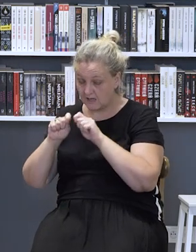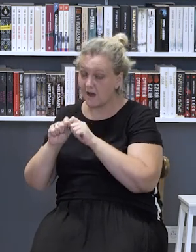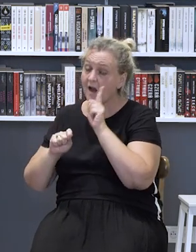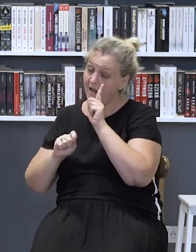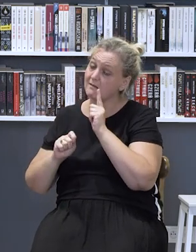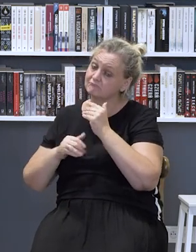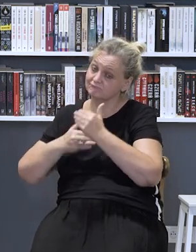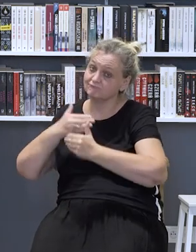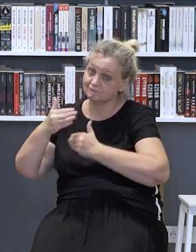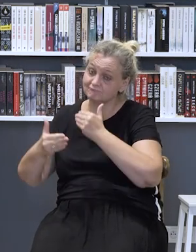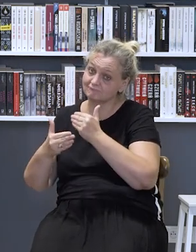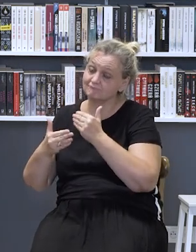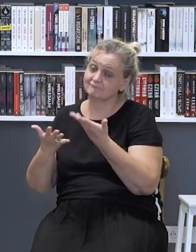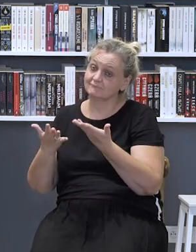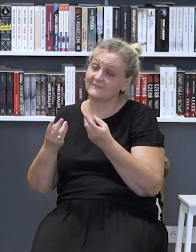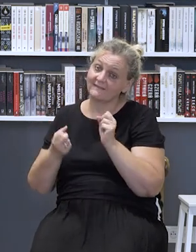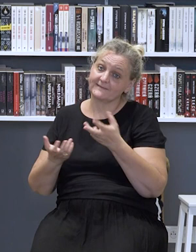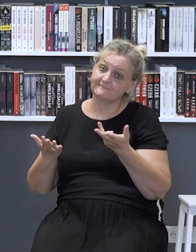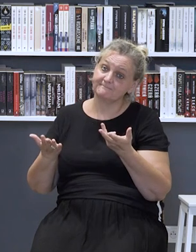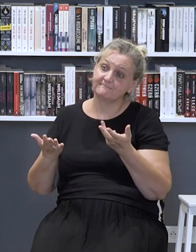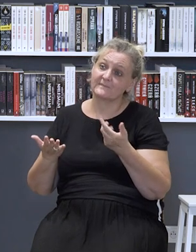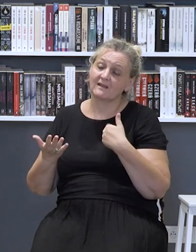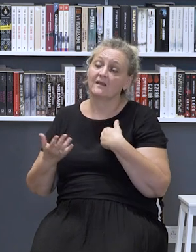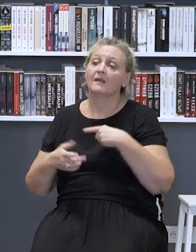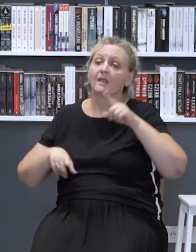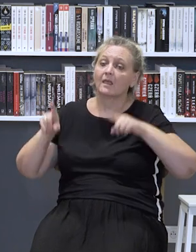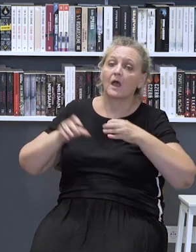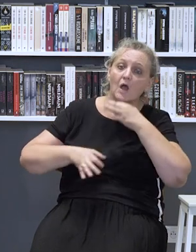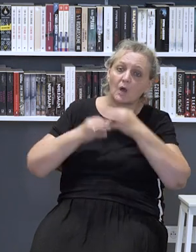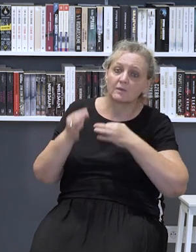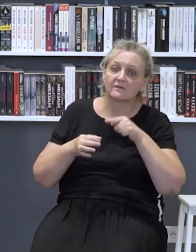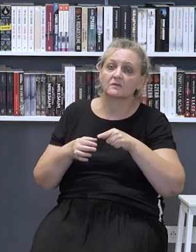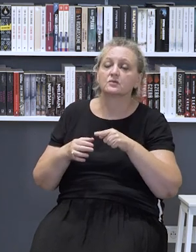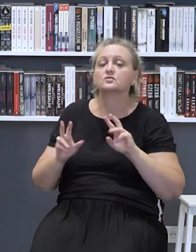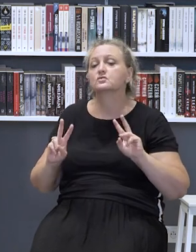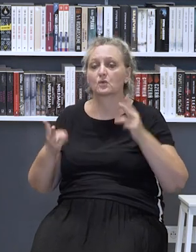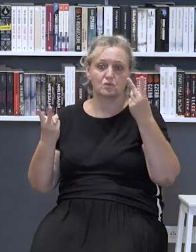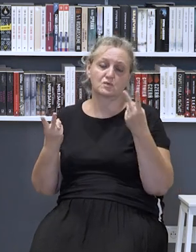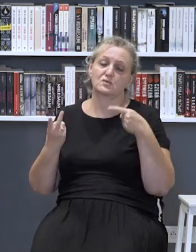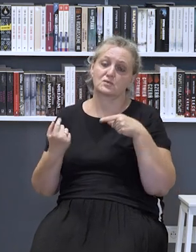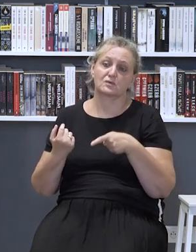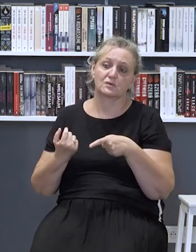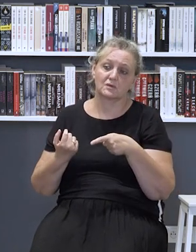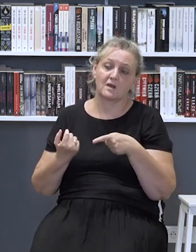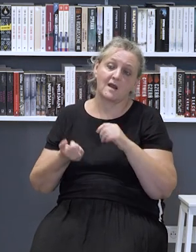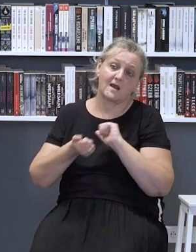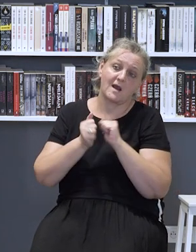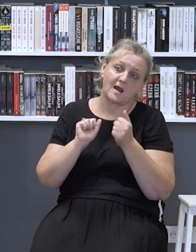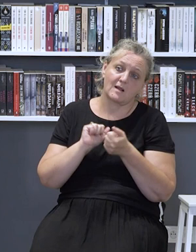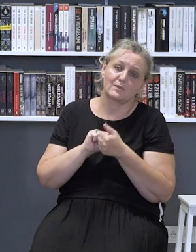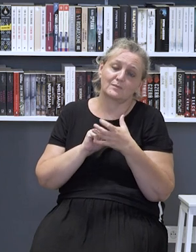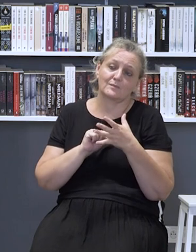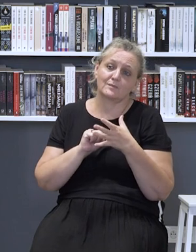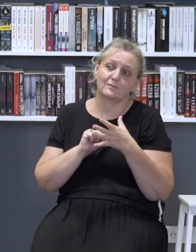Ale potem tak, potem... No, niektóre moje opowiadania w ogóle się wzięły stąd, że albo